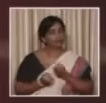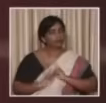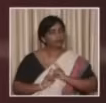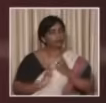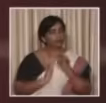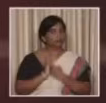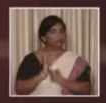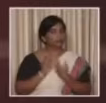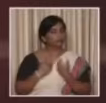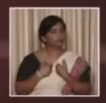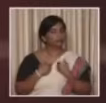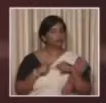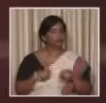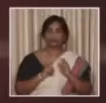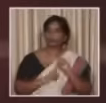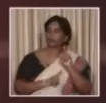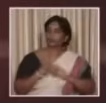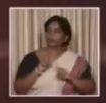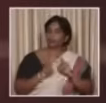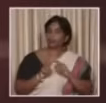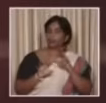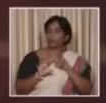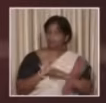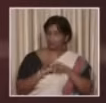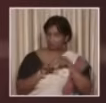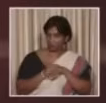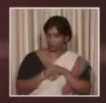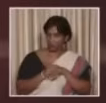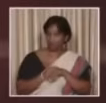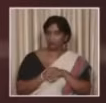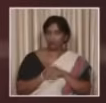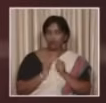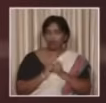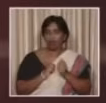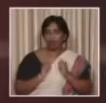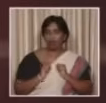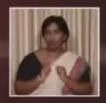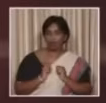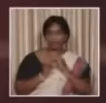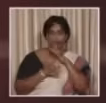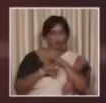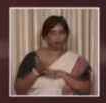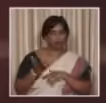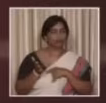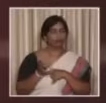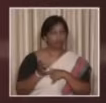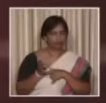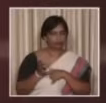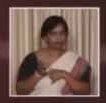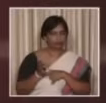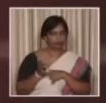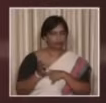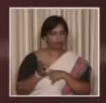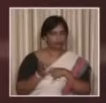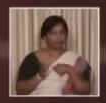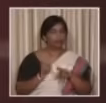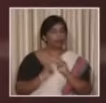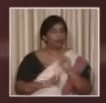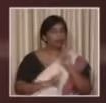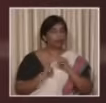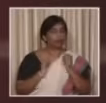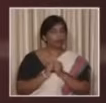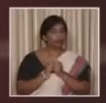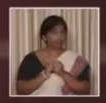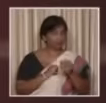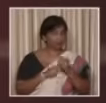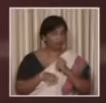නියෝග අනුව අපිට මේ පාර්ලිමේන්තු ආසනේ ඉන්නකොට හැසිරෙන්න ඕන ආකාරය ලියලා තියෙනවා. මේ පාර්ලිමේන්තු වැඩ